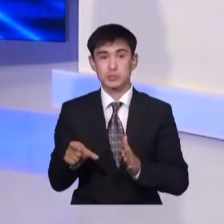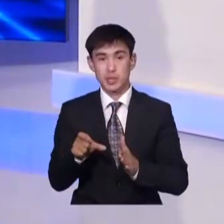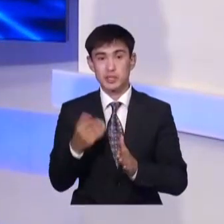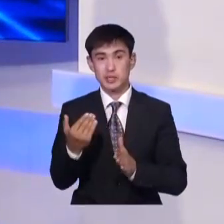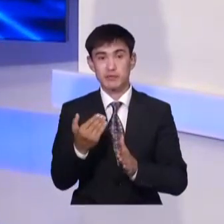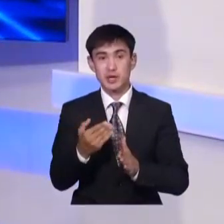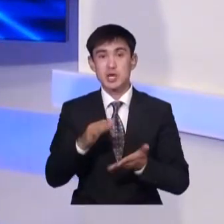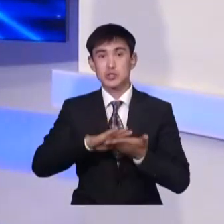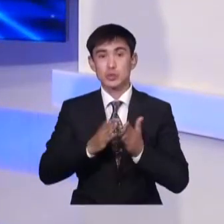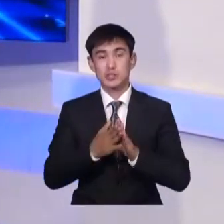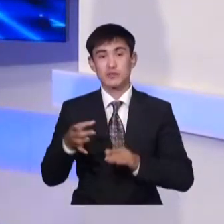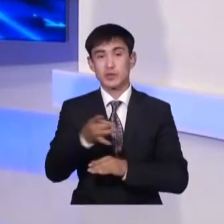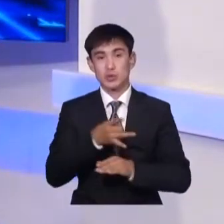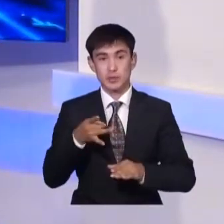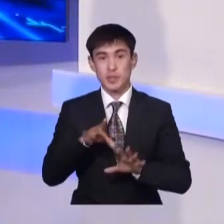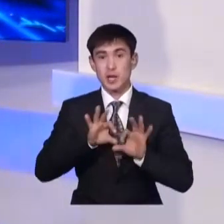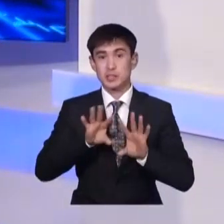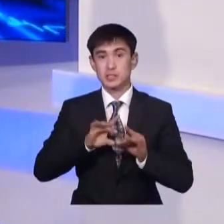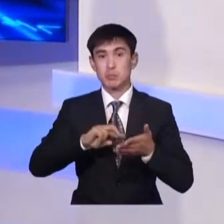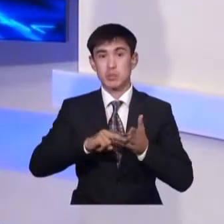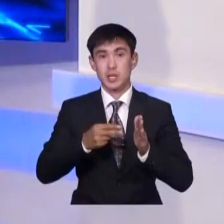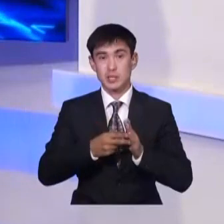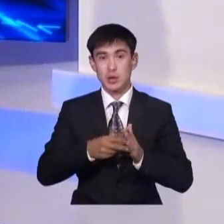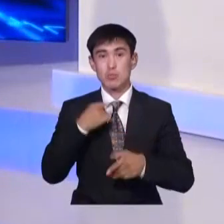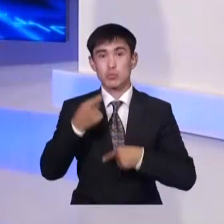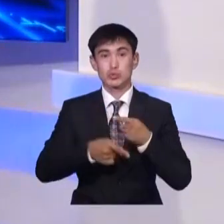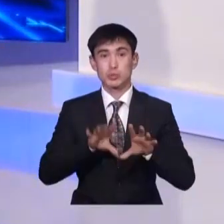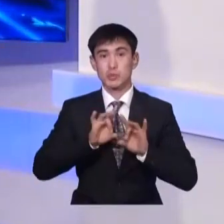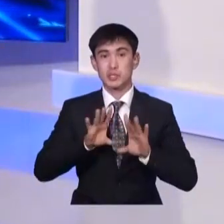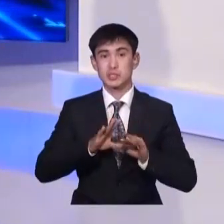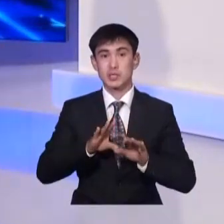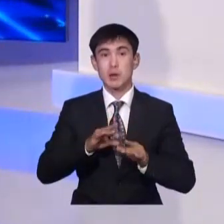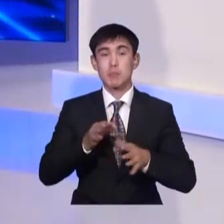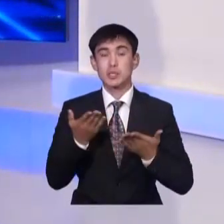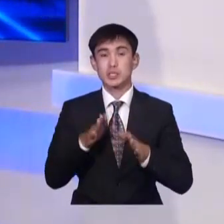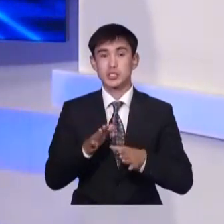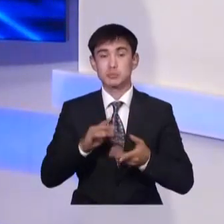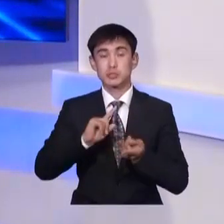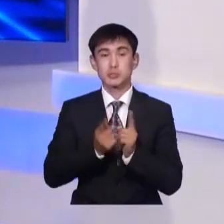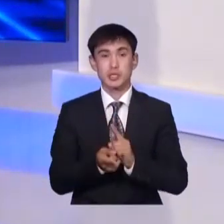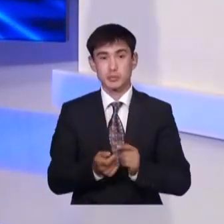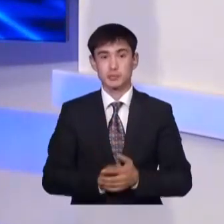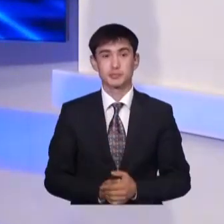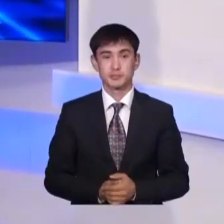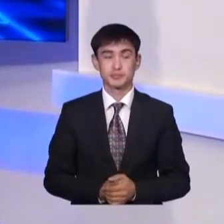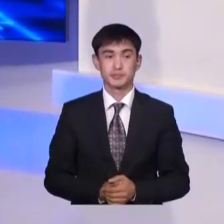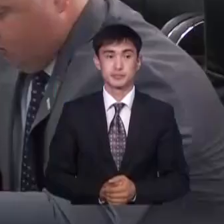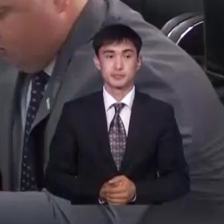народных избранников с ситуацией в регионе, рассказал о планах на будущее и поделился с происходящими